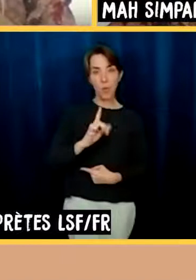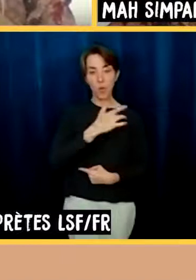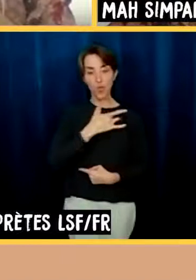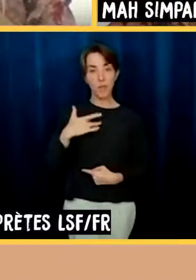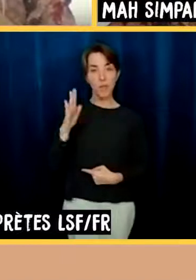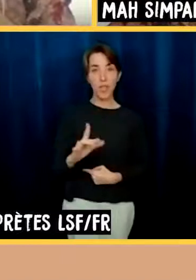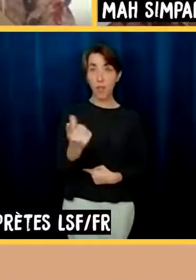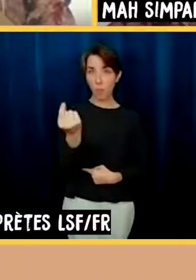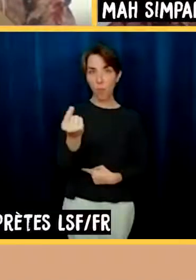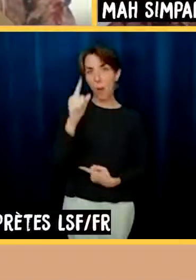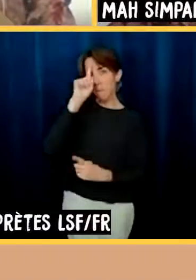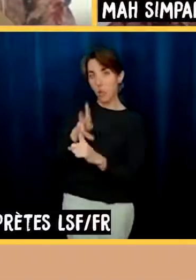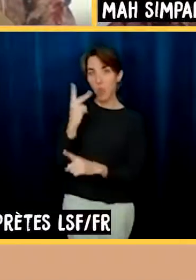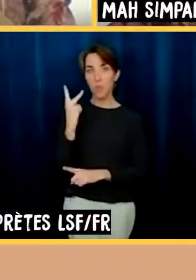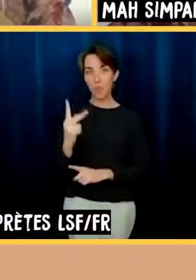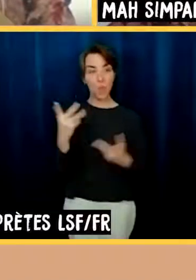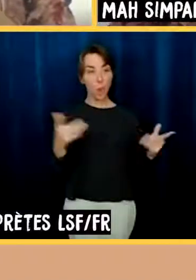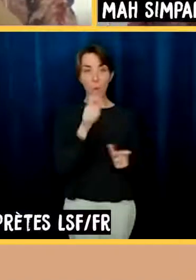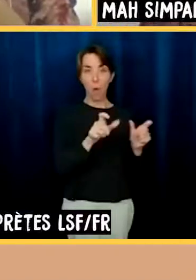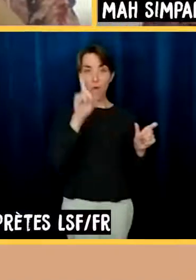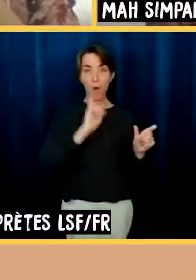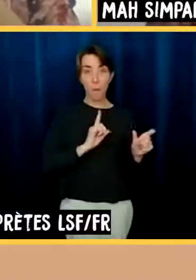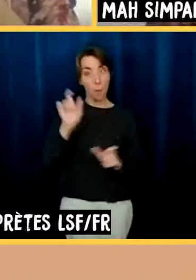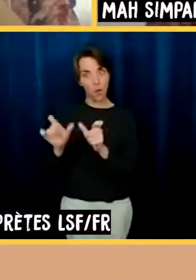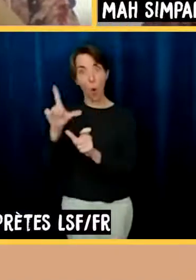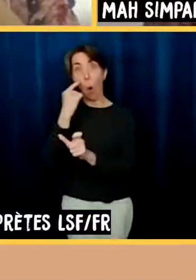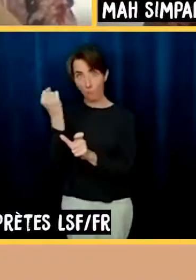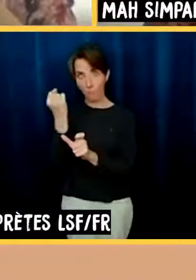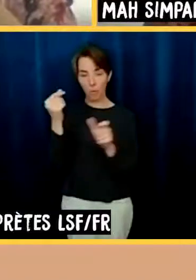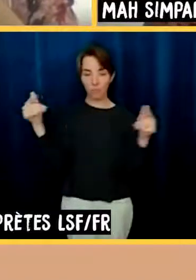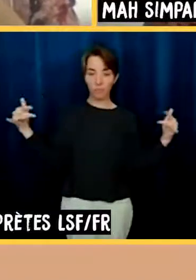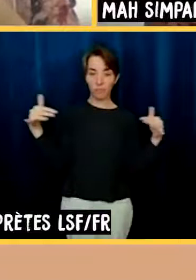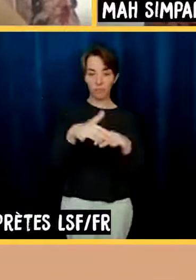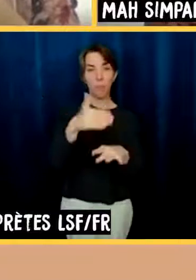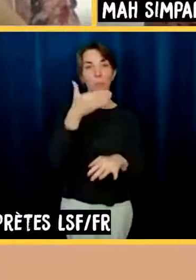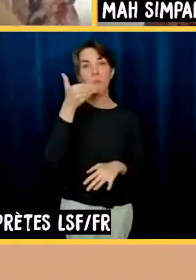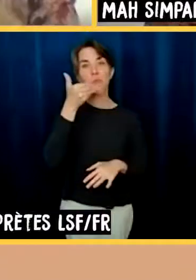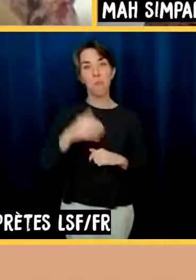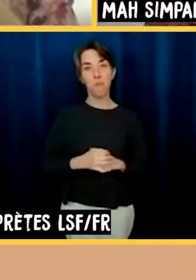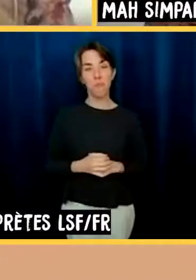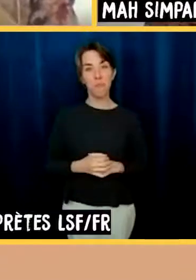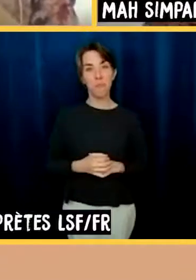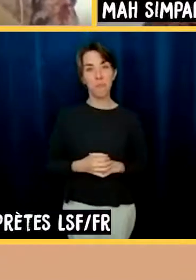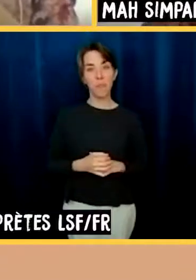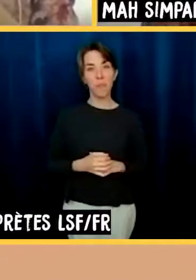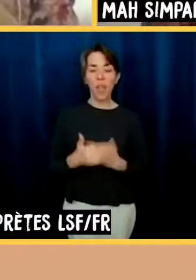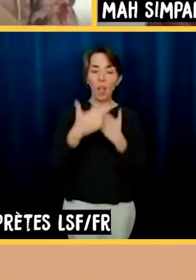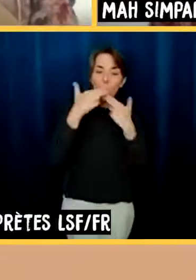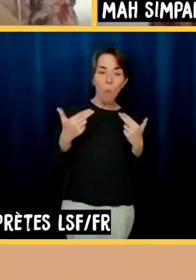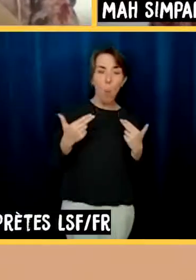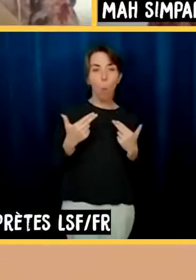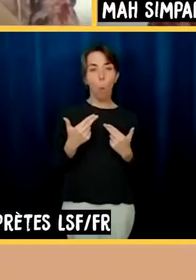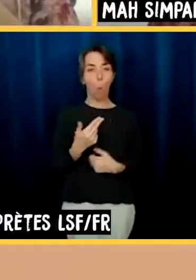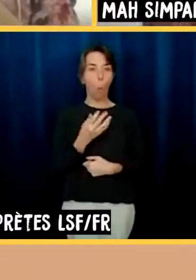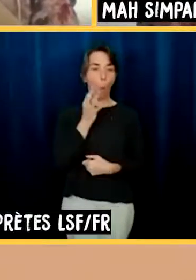pour mission d'accompagner les femmes et les hommes vers un mieux-être. Éradiquer les tabous et la pudibonderie pour enfin